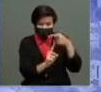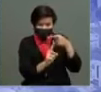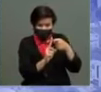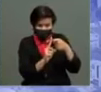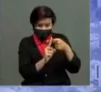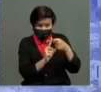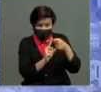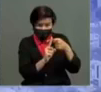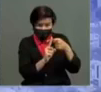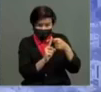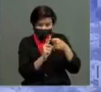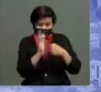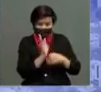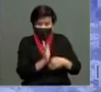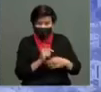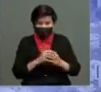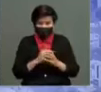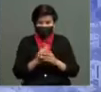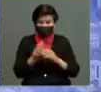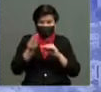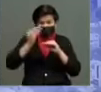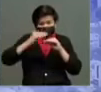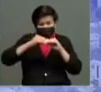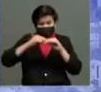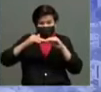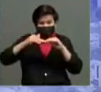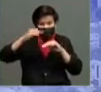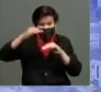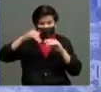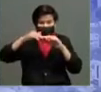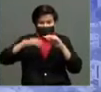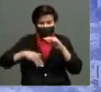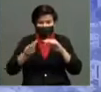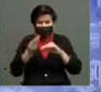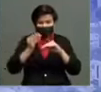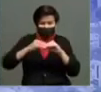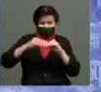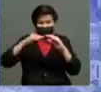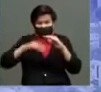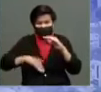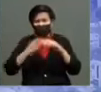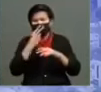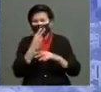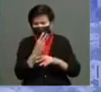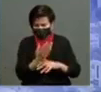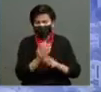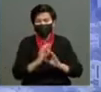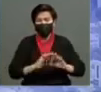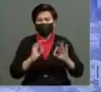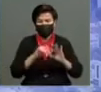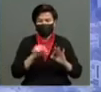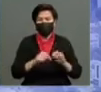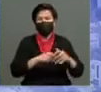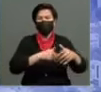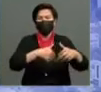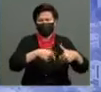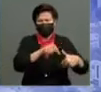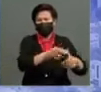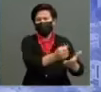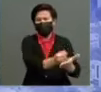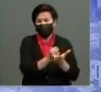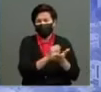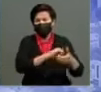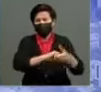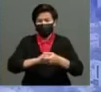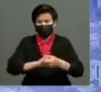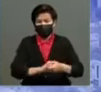นเรื่องที่เราต้องทำร่วมกันรับผิดชอบร่วมกันกับพี่น้องประชาชนนั่นแหละครับเราจะบริหารสถานการณ์ตอนนี้ไม่ใช่แค่รายวันนะครับบ่